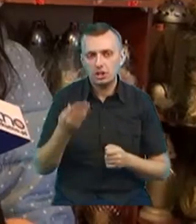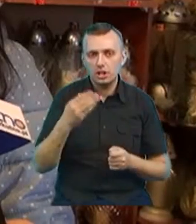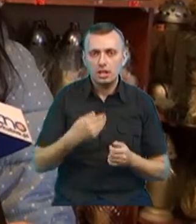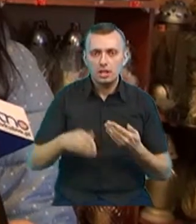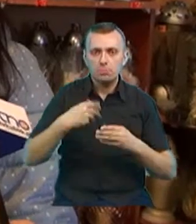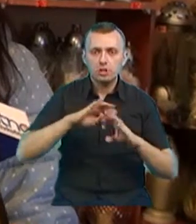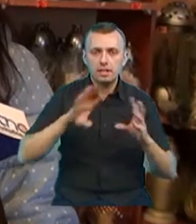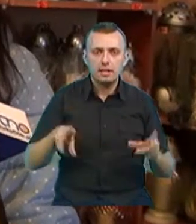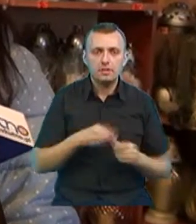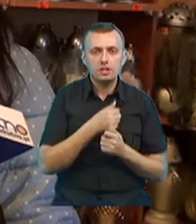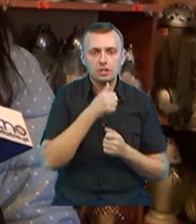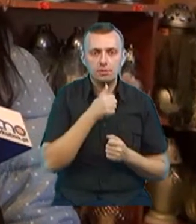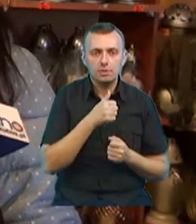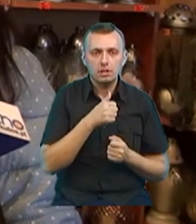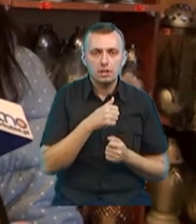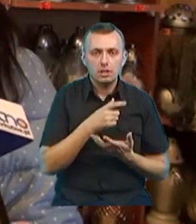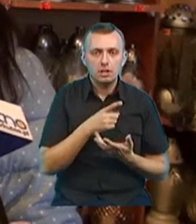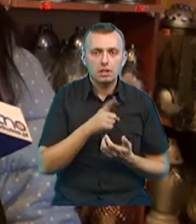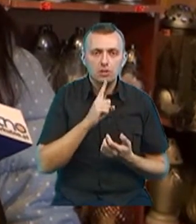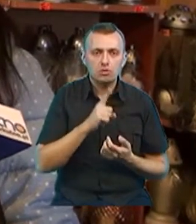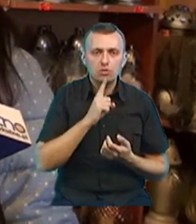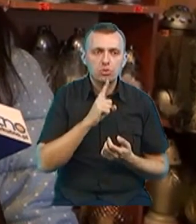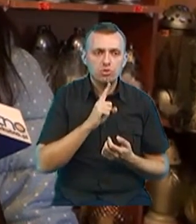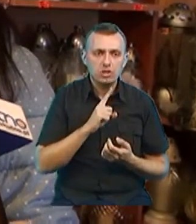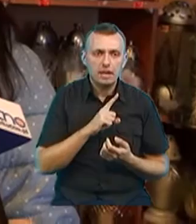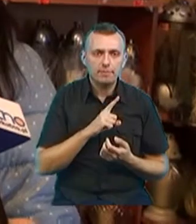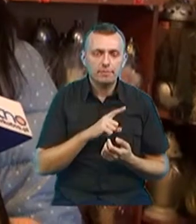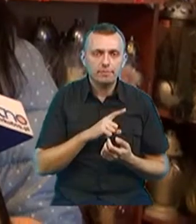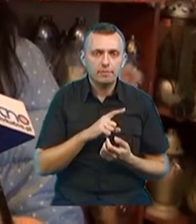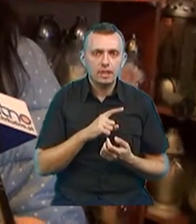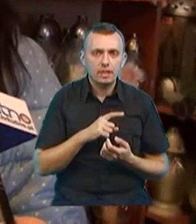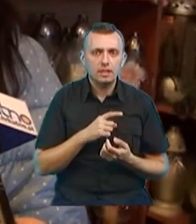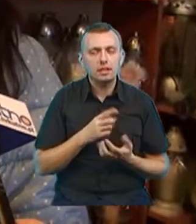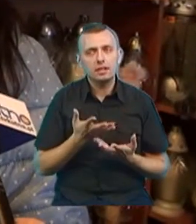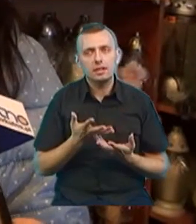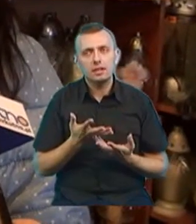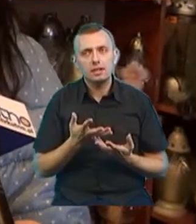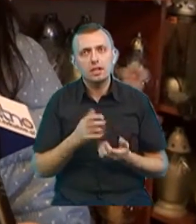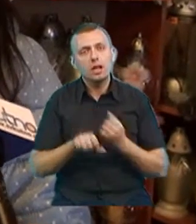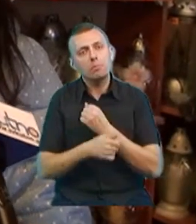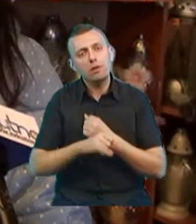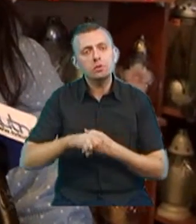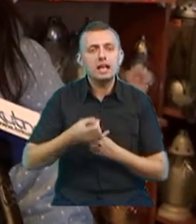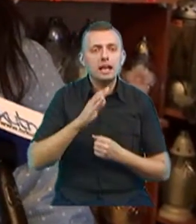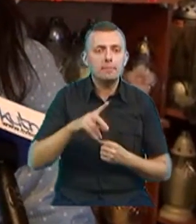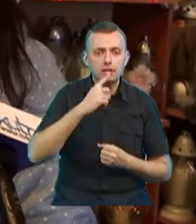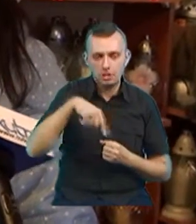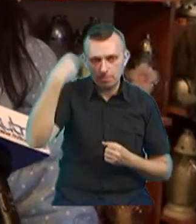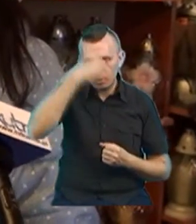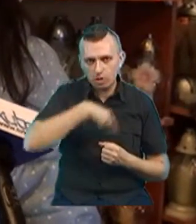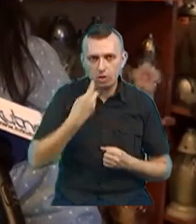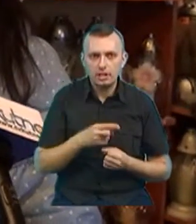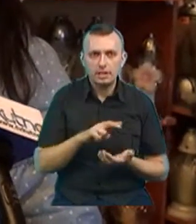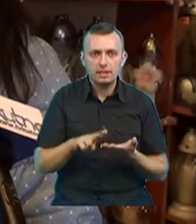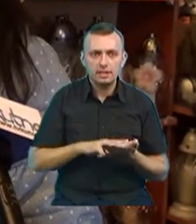wszystkim sztuczne, bo dlatego, że znaczy nie wiadomo jaka będzie pogoda. Jak będzie mróz, no to zmarzną zaraz i potem ten grób jest